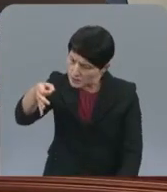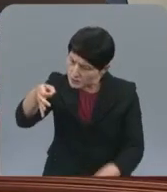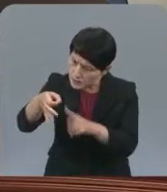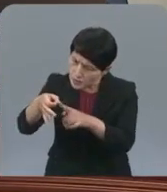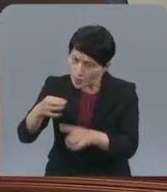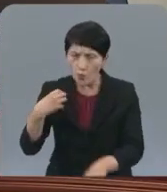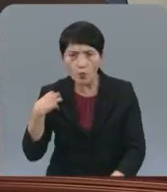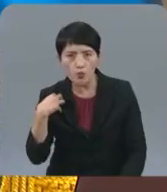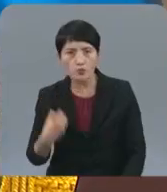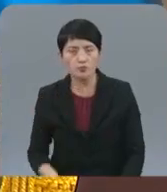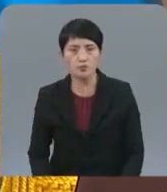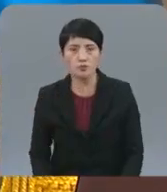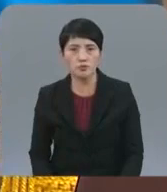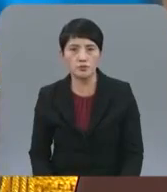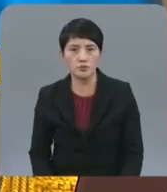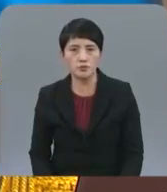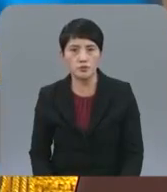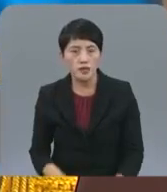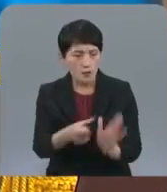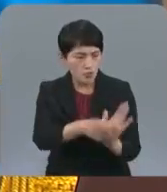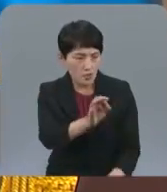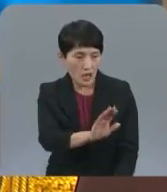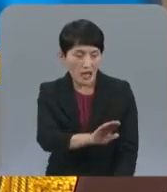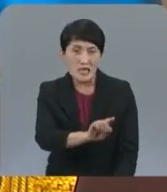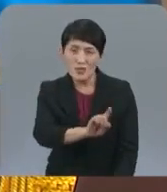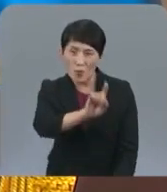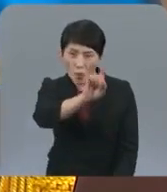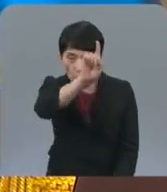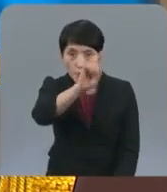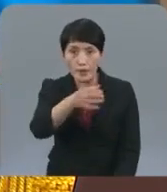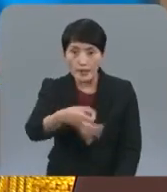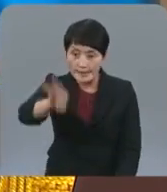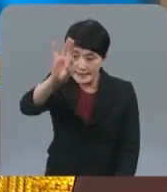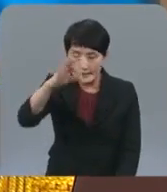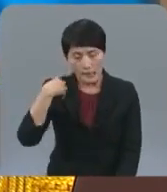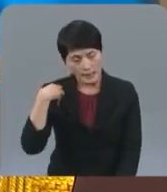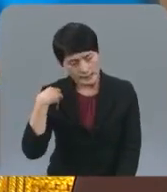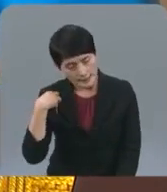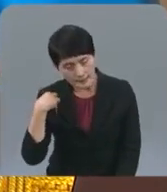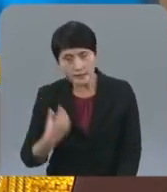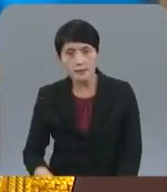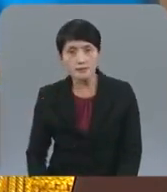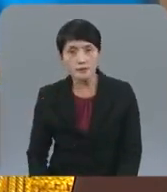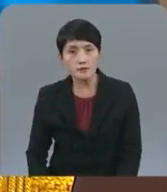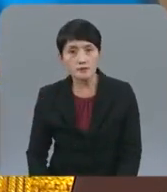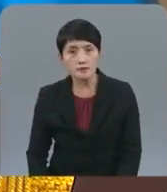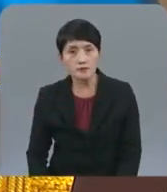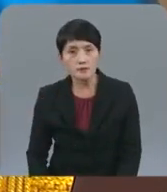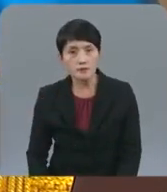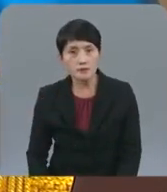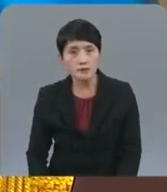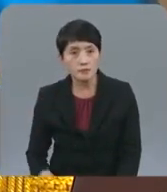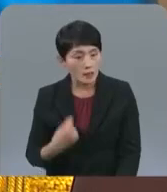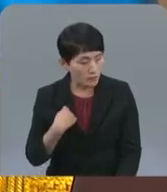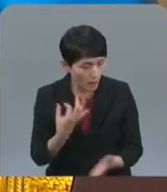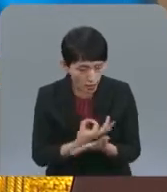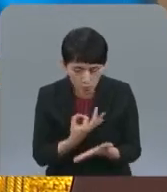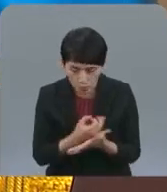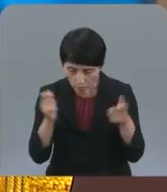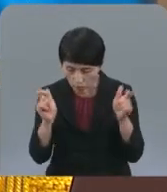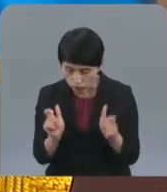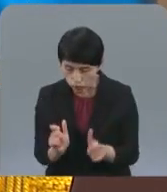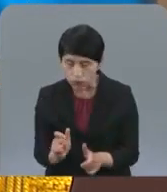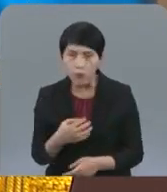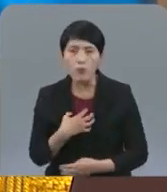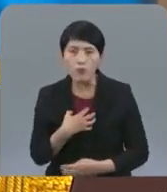он призвал соответствующее Министерство следить за ситуацией в стране и за рубежом Иран и ливанское